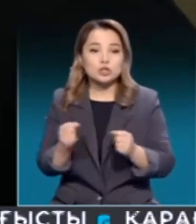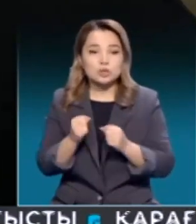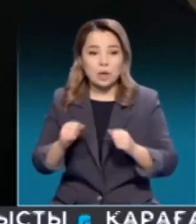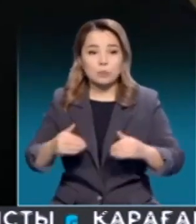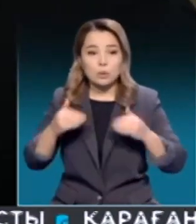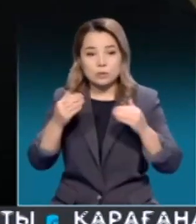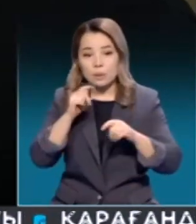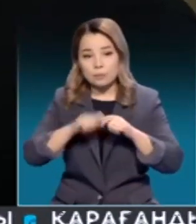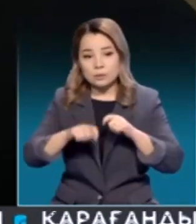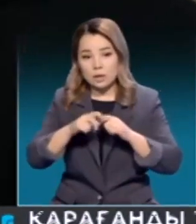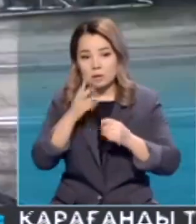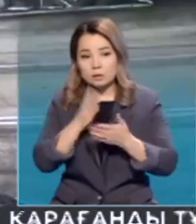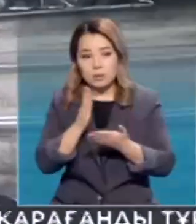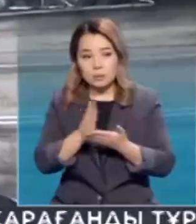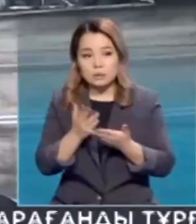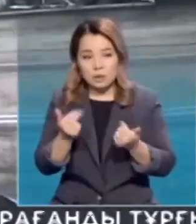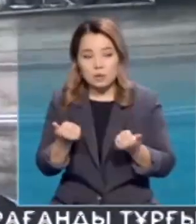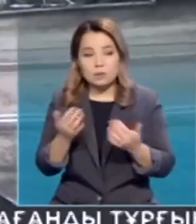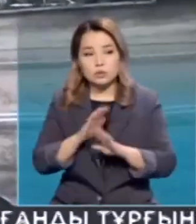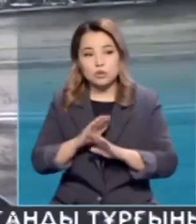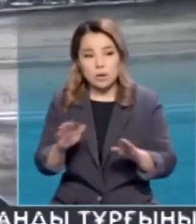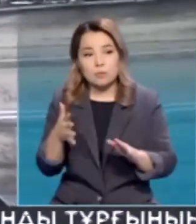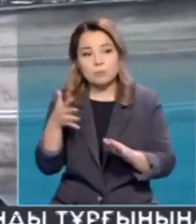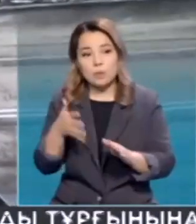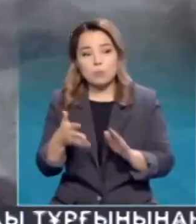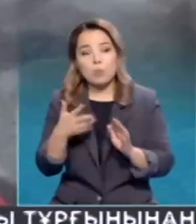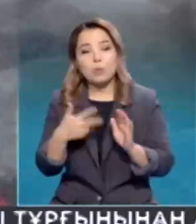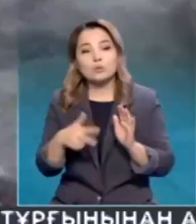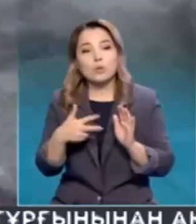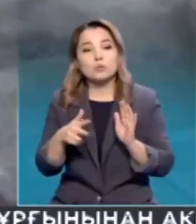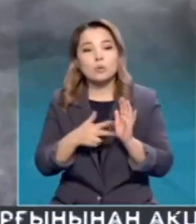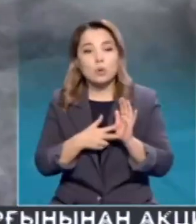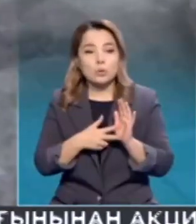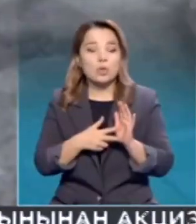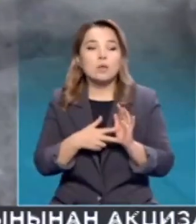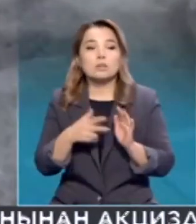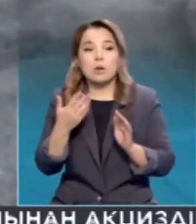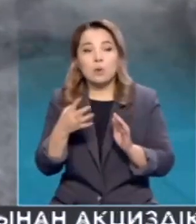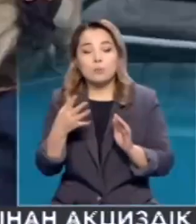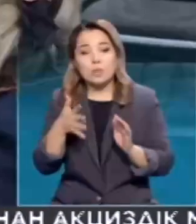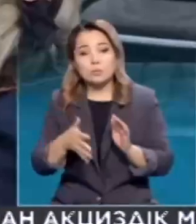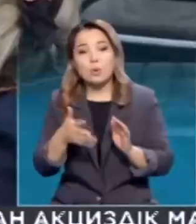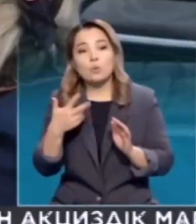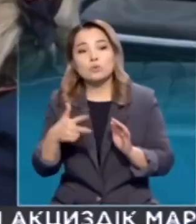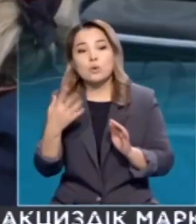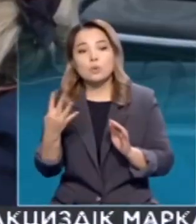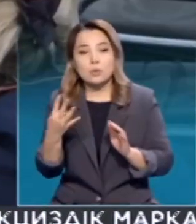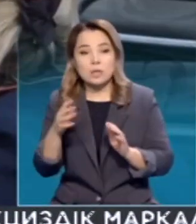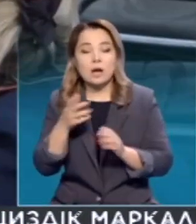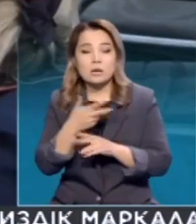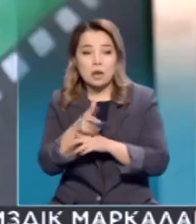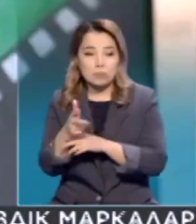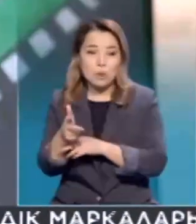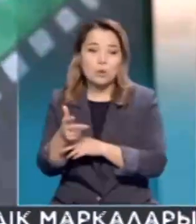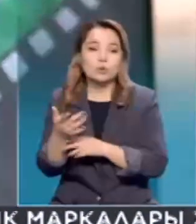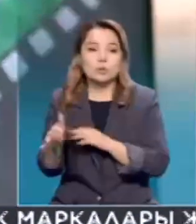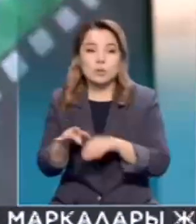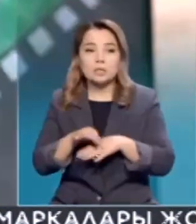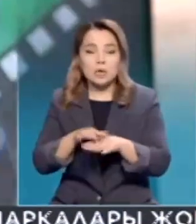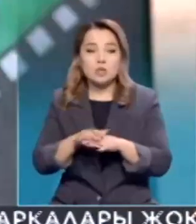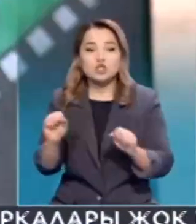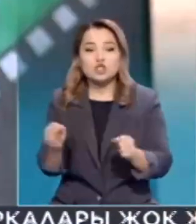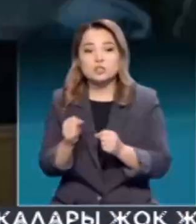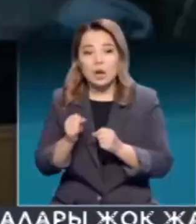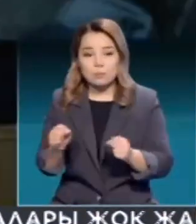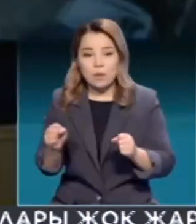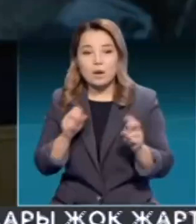ме? Жоқ, әрине жоқ. 5034 камера. Сол 5034 камераның ішінде 300-і тек қана